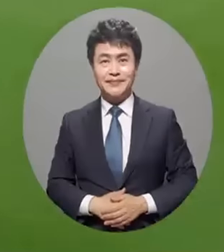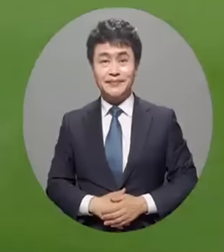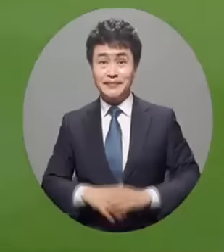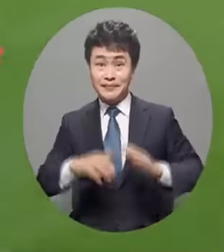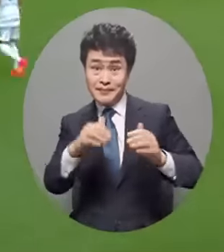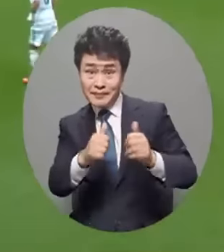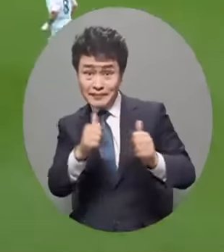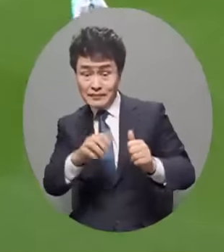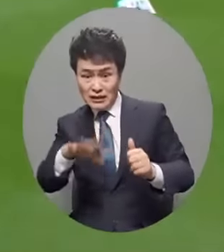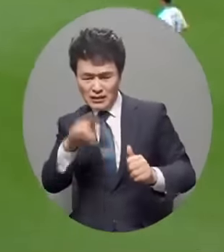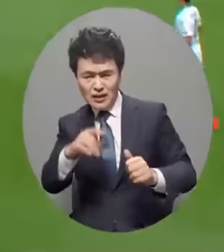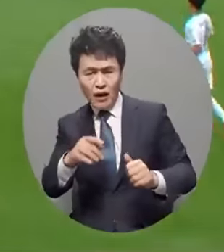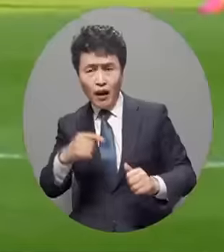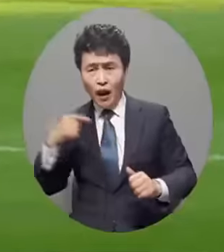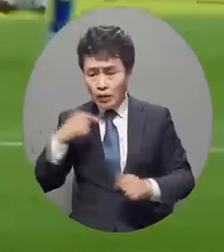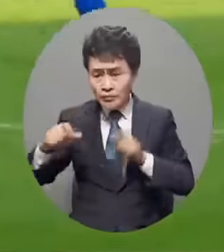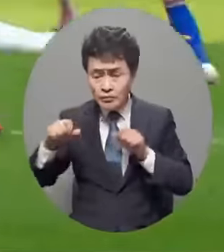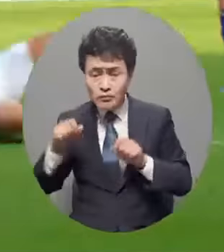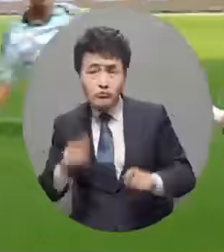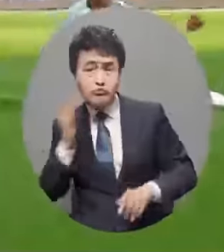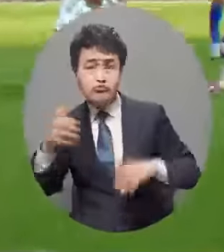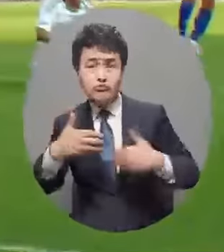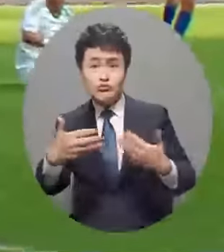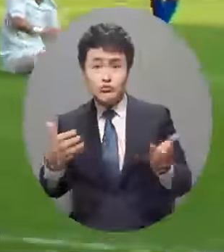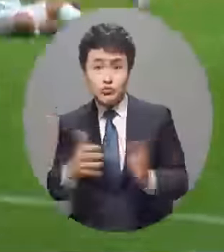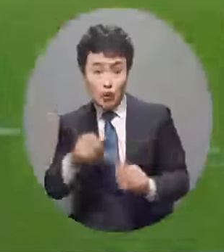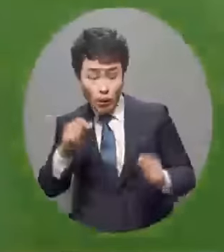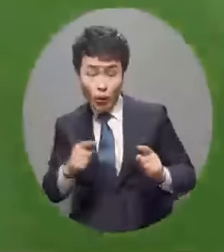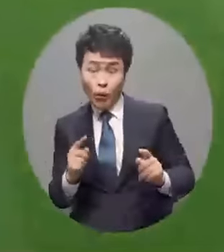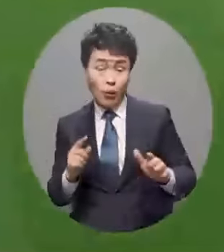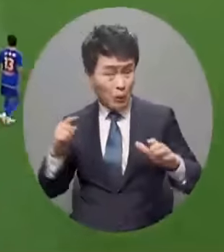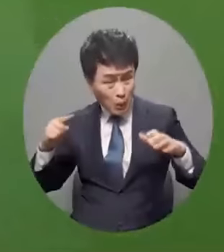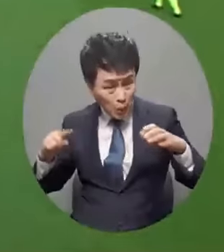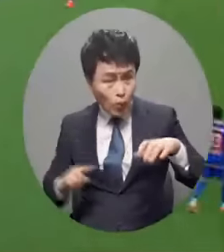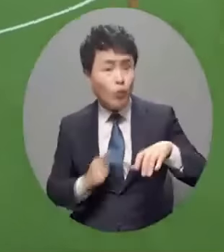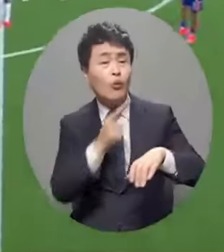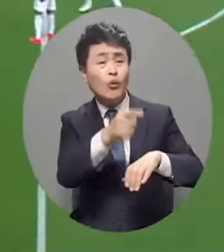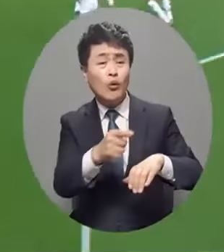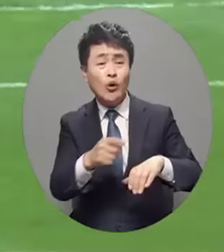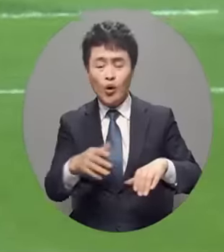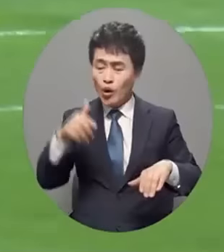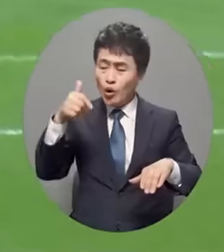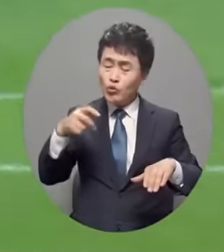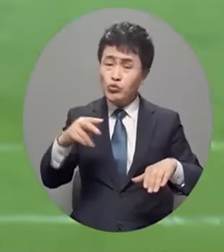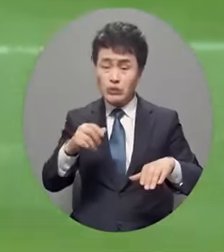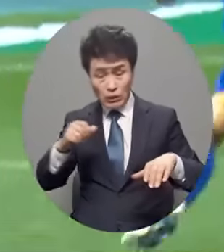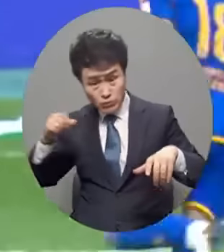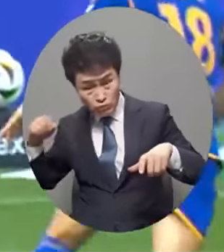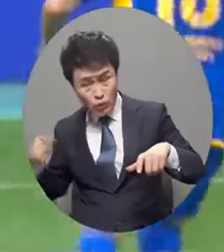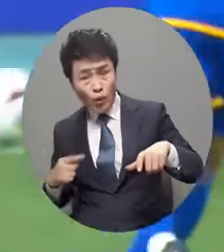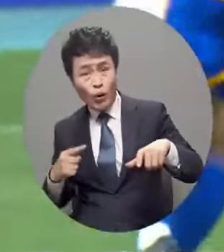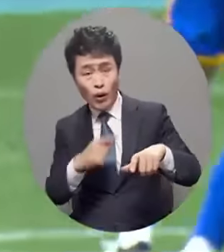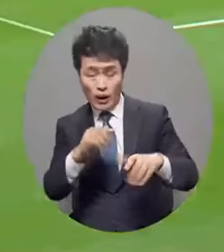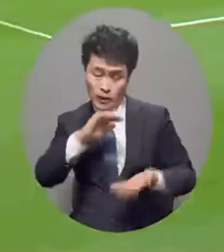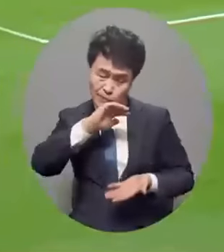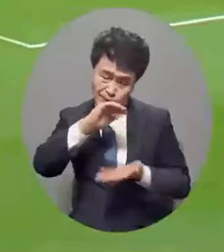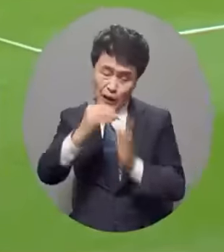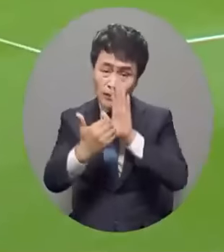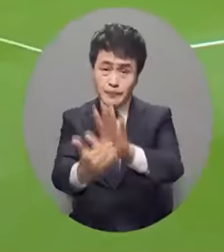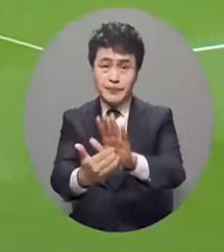경기 초반부터 매섭게 몰아치는 울산. 윤일록의 슈팅은 골문에 살짝 벗어났고 고승범의 가마차기 슛은 골키퍼 선방에